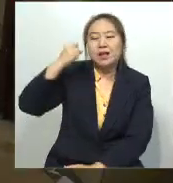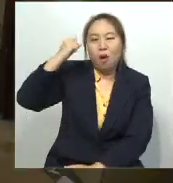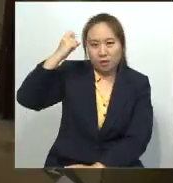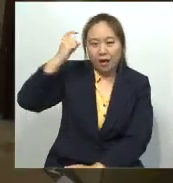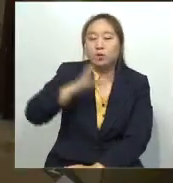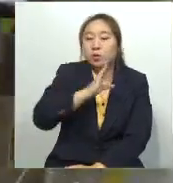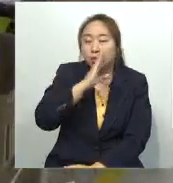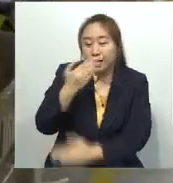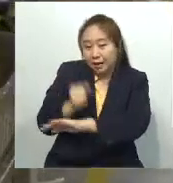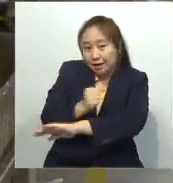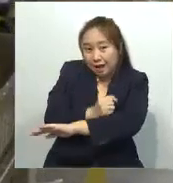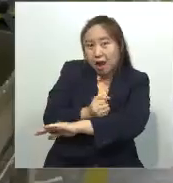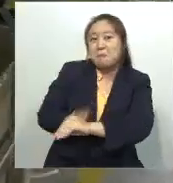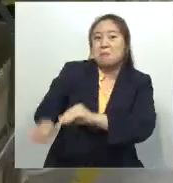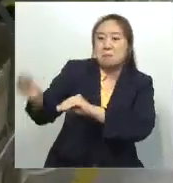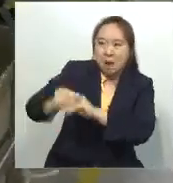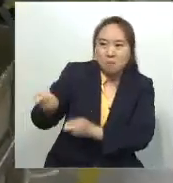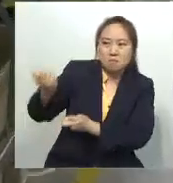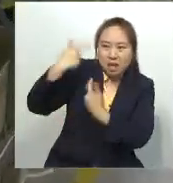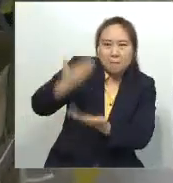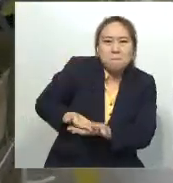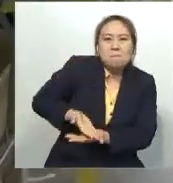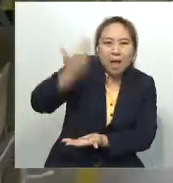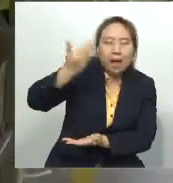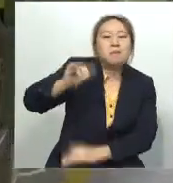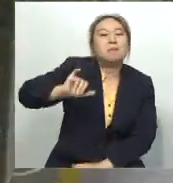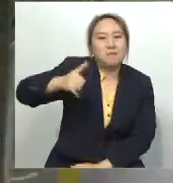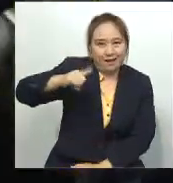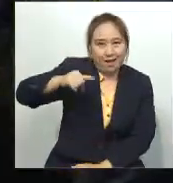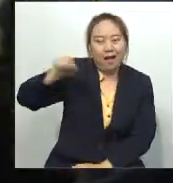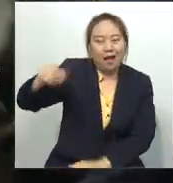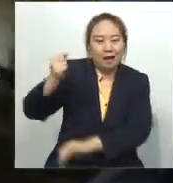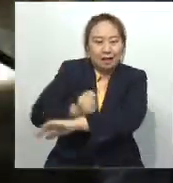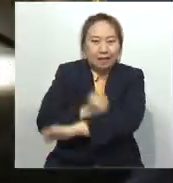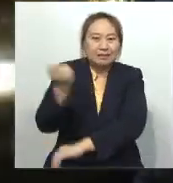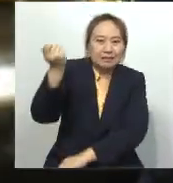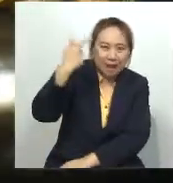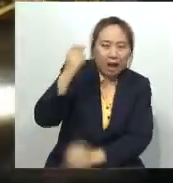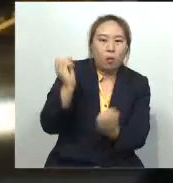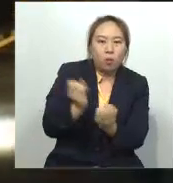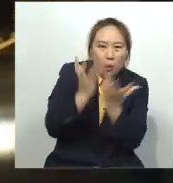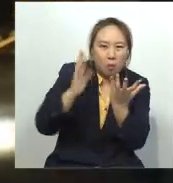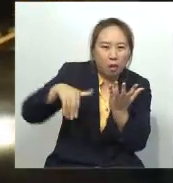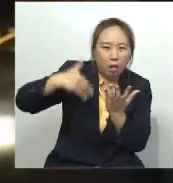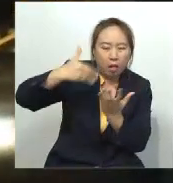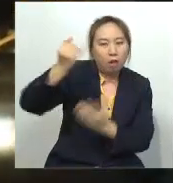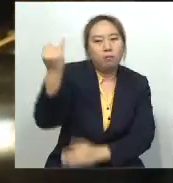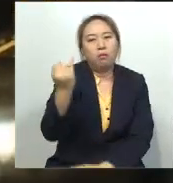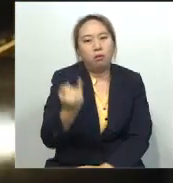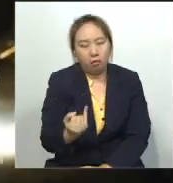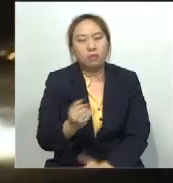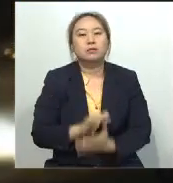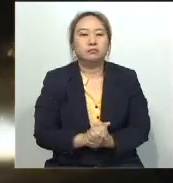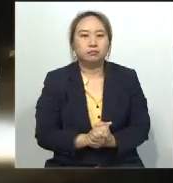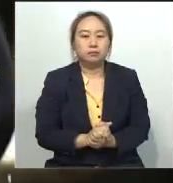าใจว่าถ้าหากปรับค่าจ้างแรงงานเพิ่มขึ้นสูงมากเกินไปก็อาจจะกระทบการจ้างงานได้และก็จะส่งผลไม่ดีนะครับมาต่อลูกจ้